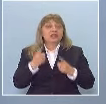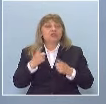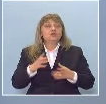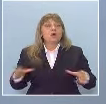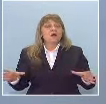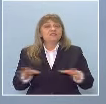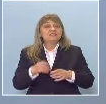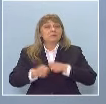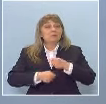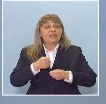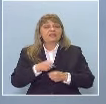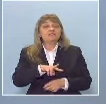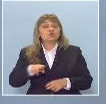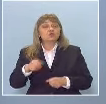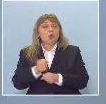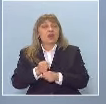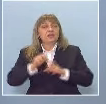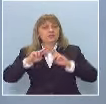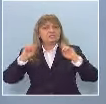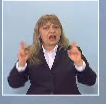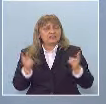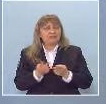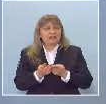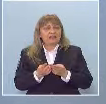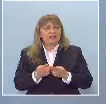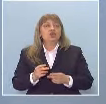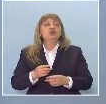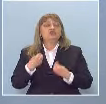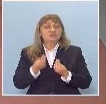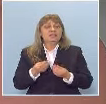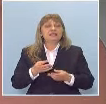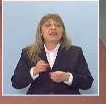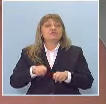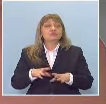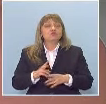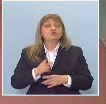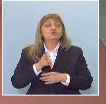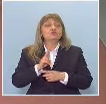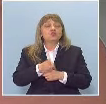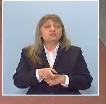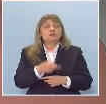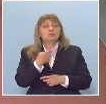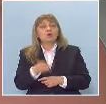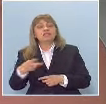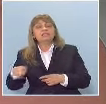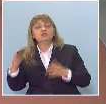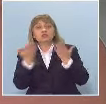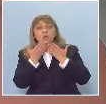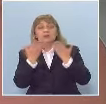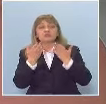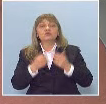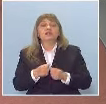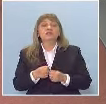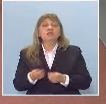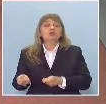взаимодействие с колеги в цял свят. Ще ни донесе достъп до различни образователни ресурси, ще ни донесе